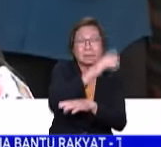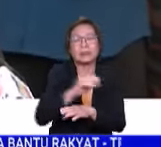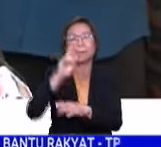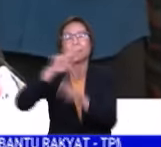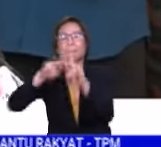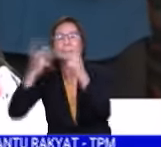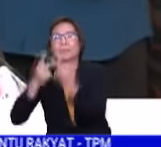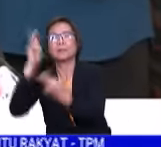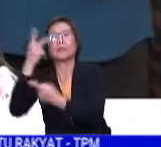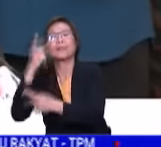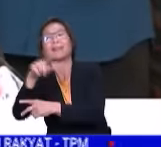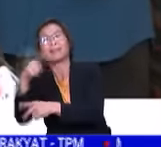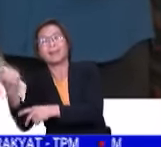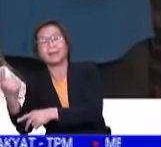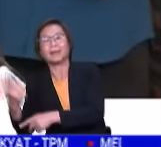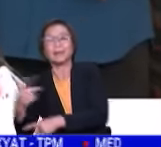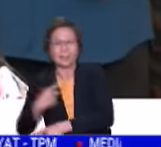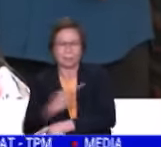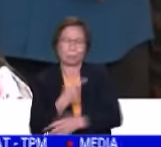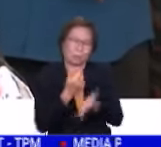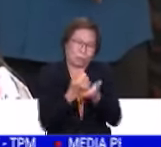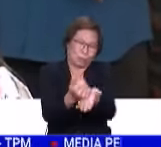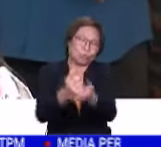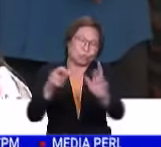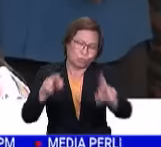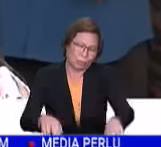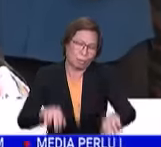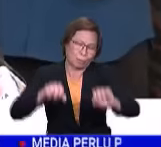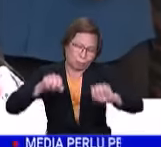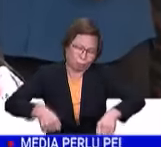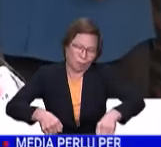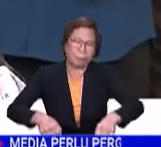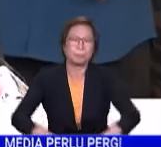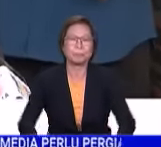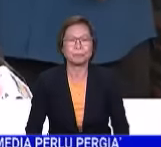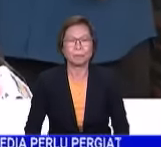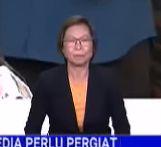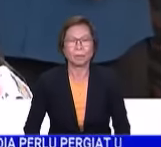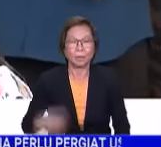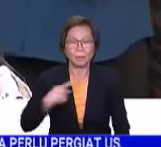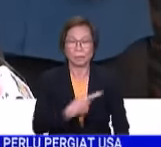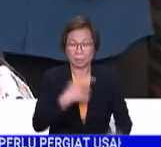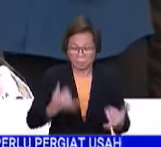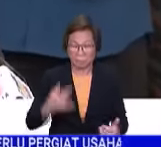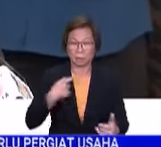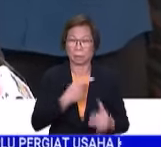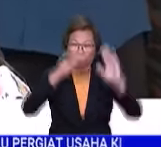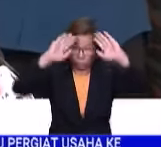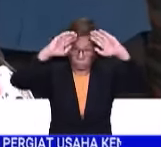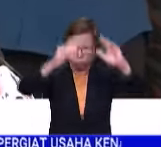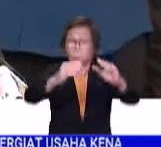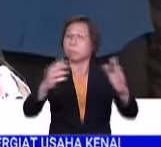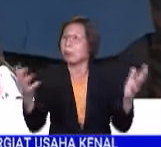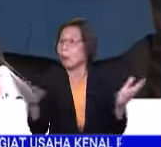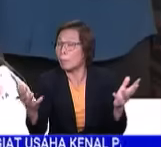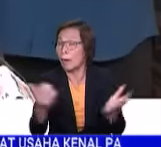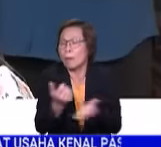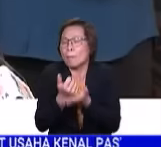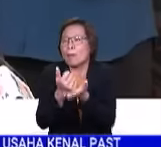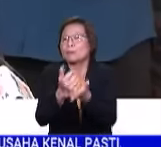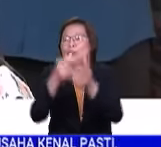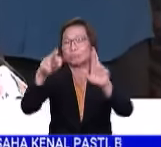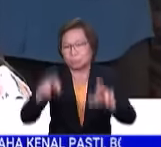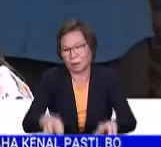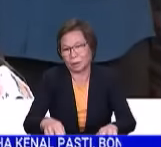politik supaya kita dapat membantu rakyat. Sekarang ini fokus kita mestilah membantu rakyat yang